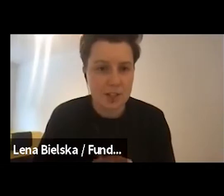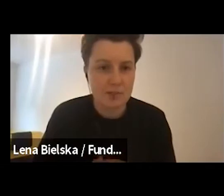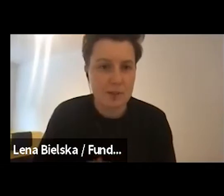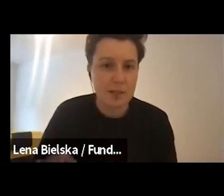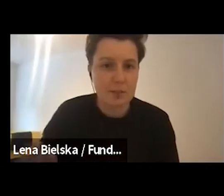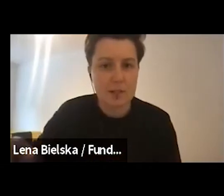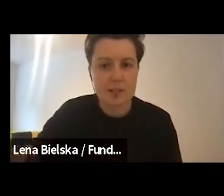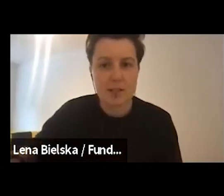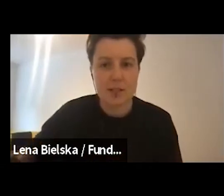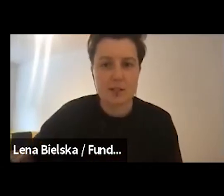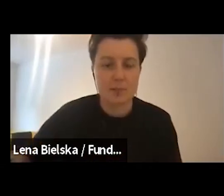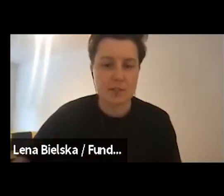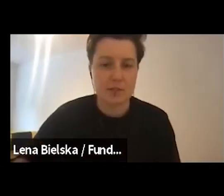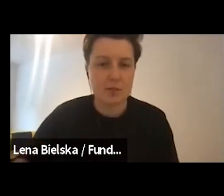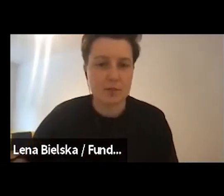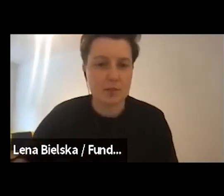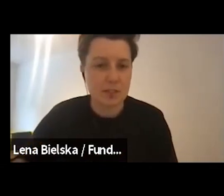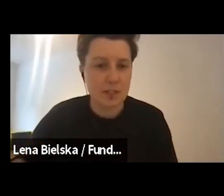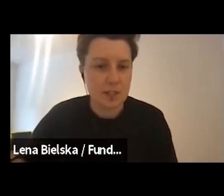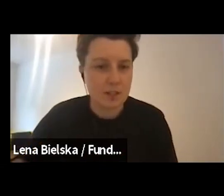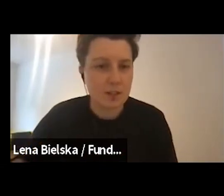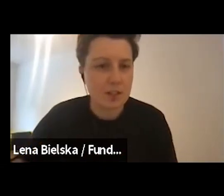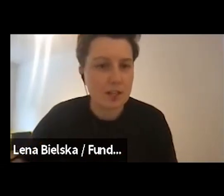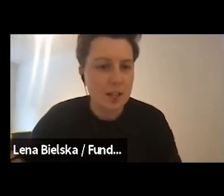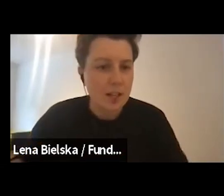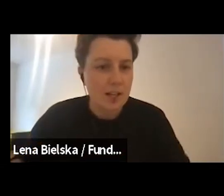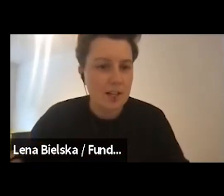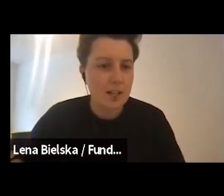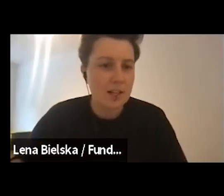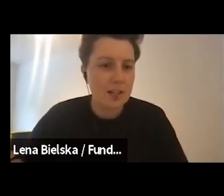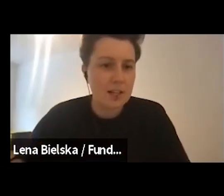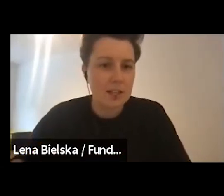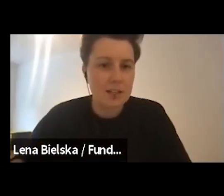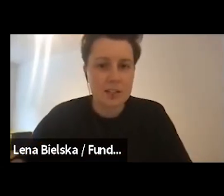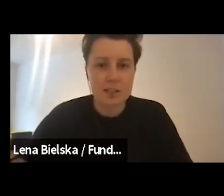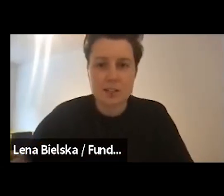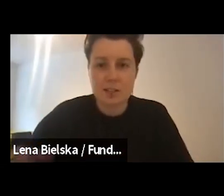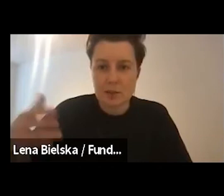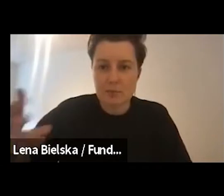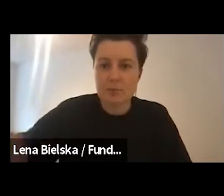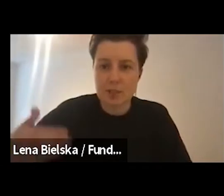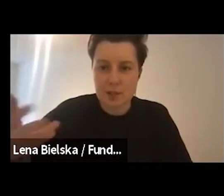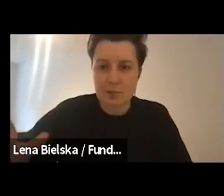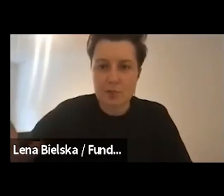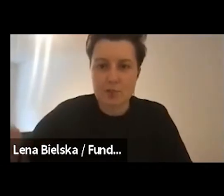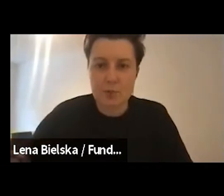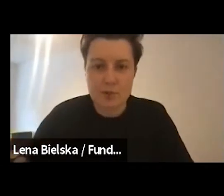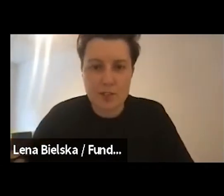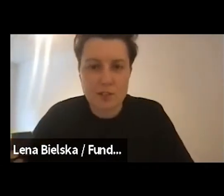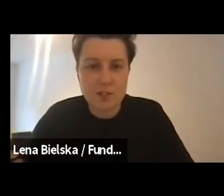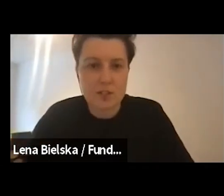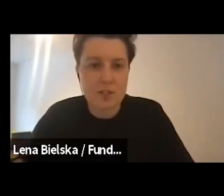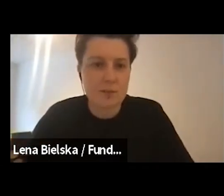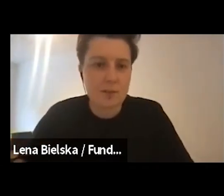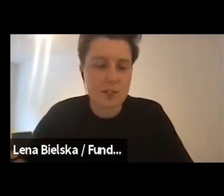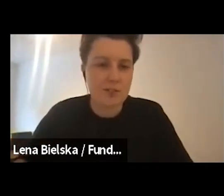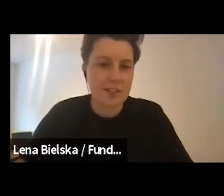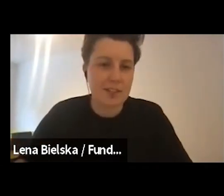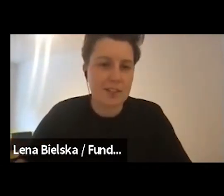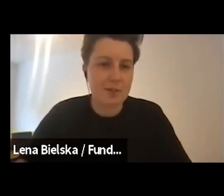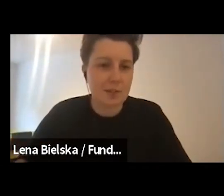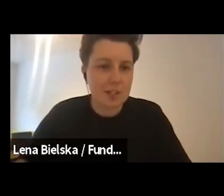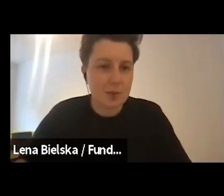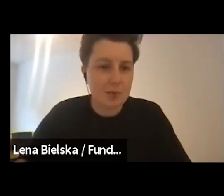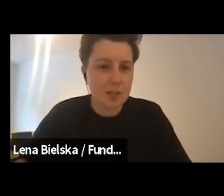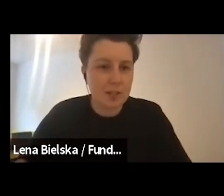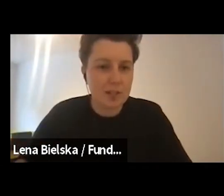Ja się nazywam Lena Bielska, jestem prezeską Fundacji Herstory i mam przyjemność wprowadzić Państwa na